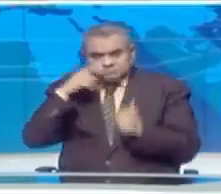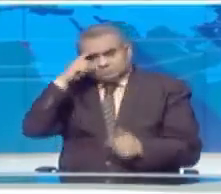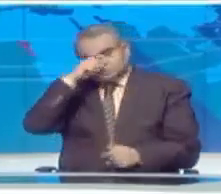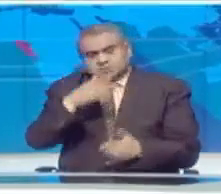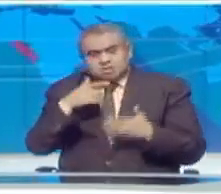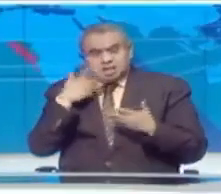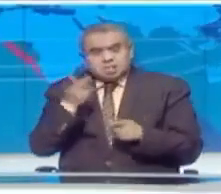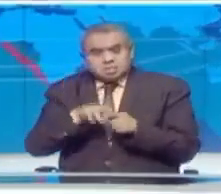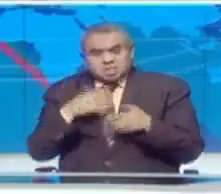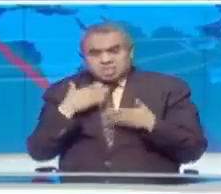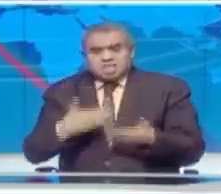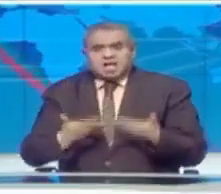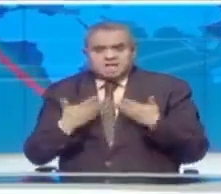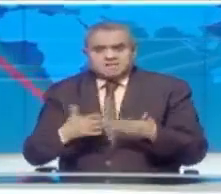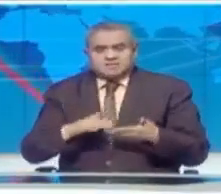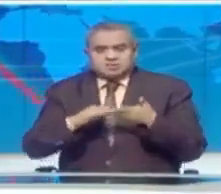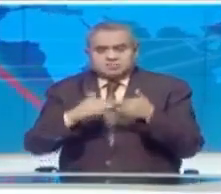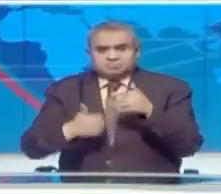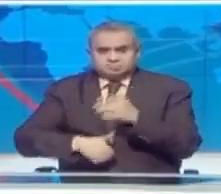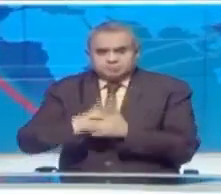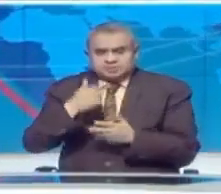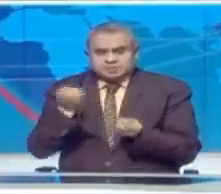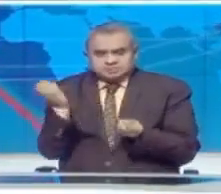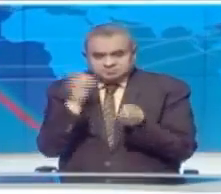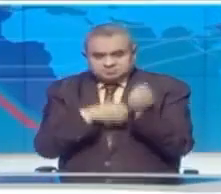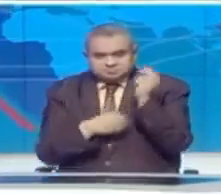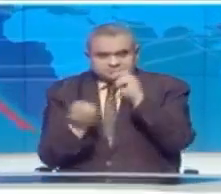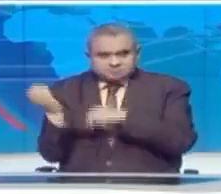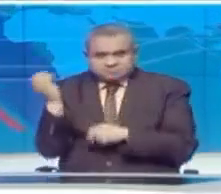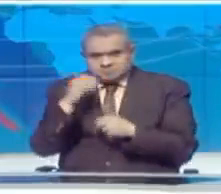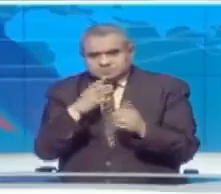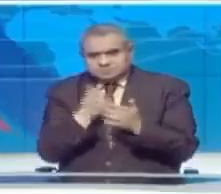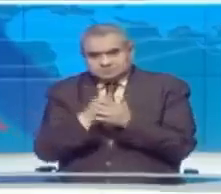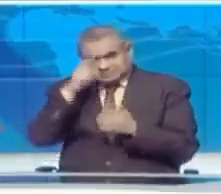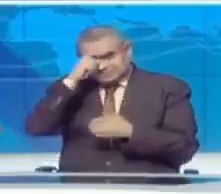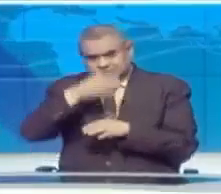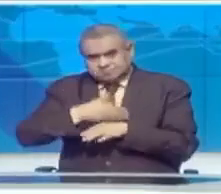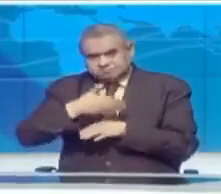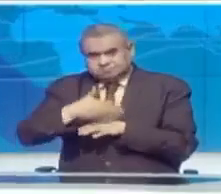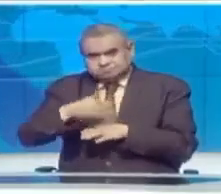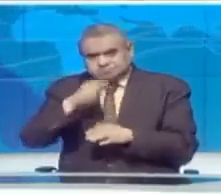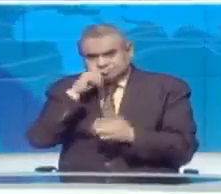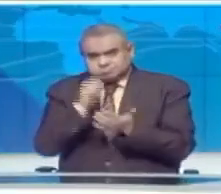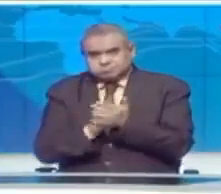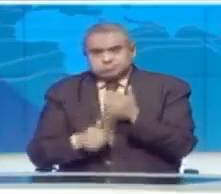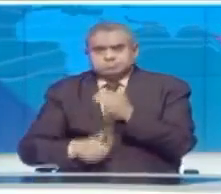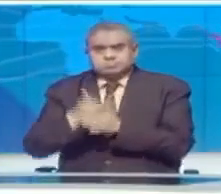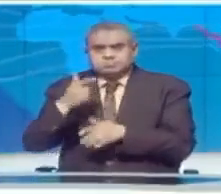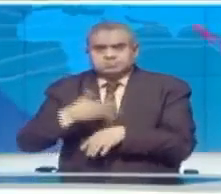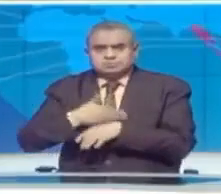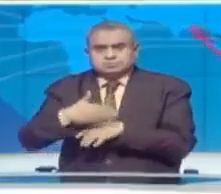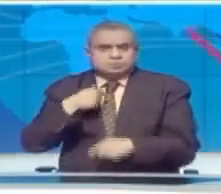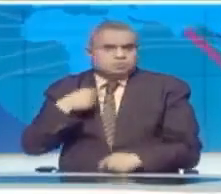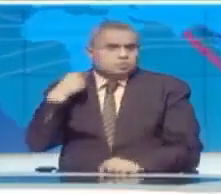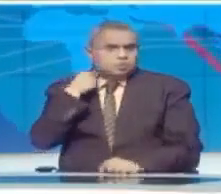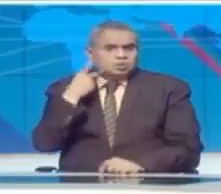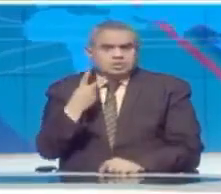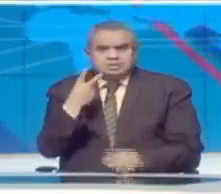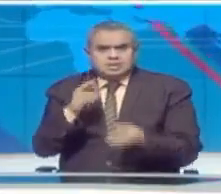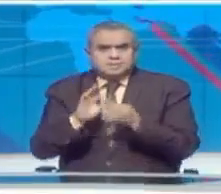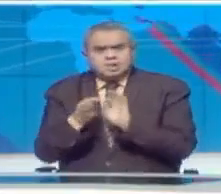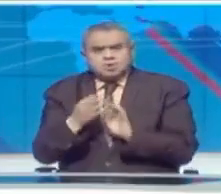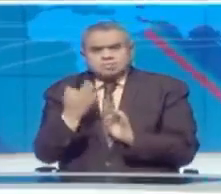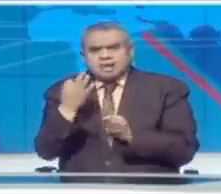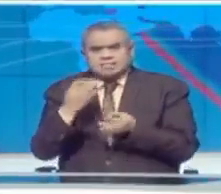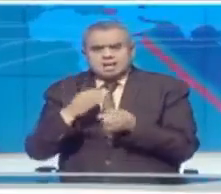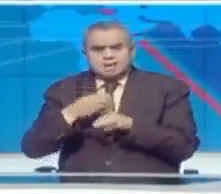سهلة ومبتكرة. يعني مفيش التعقيد، يعني يقول لك الحالة دي كلفت من عندنا 2 مليون 3